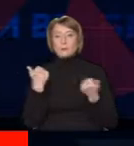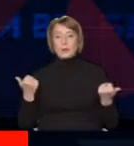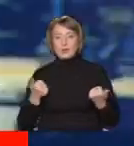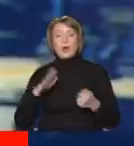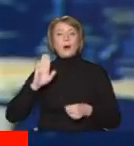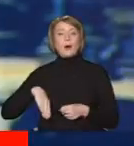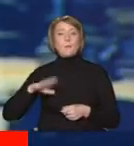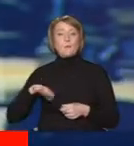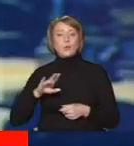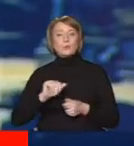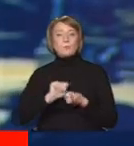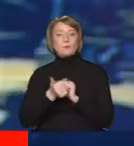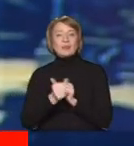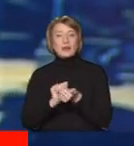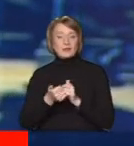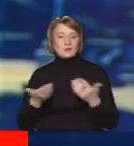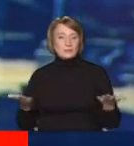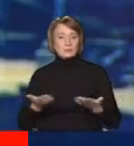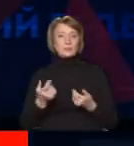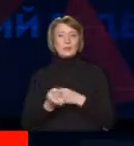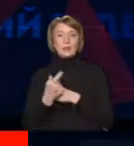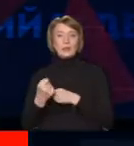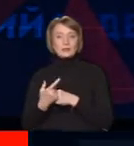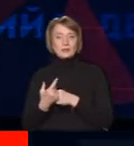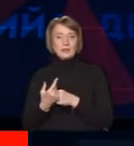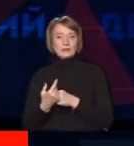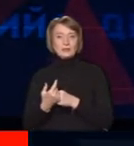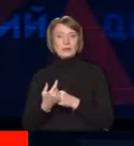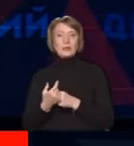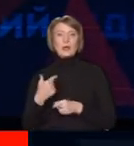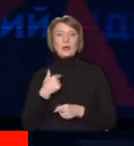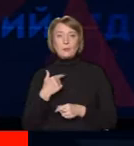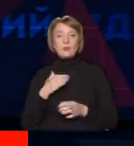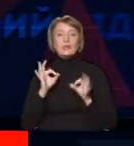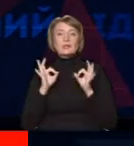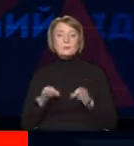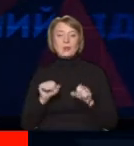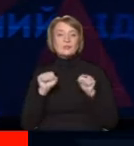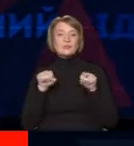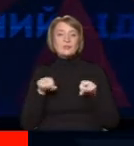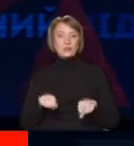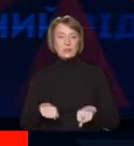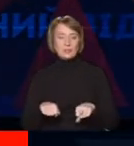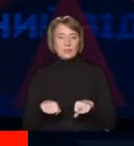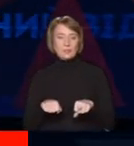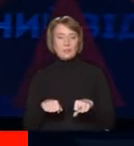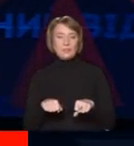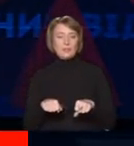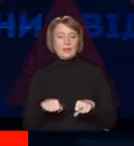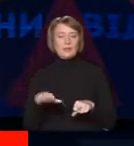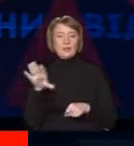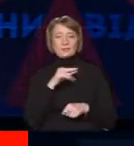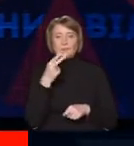і потім вони міняються, у них нове БМВ з'являється, чи у них нова квартира з'являється і так далі. Ми справді змогли, і я можу вас за руку підвести, показати